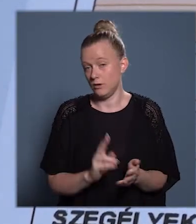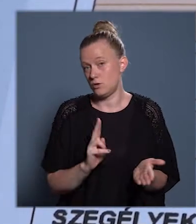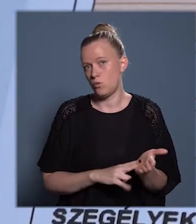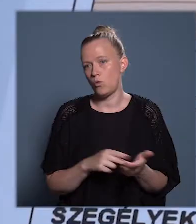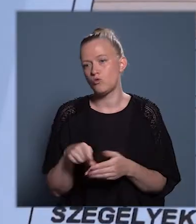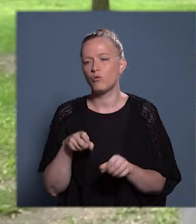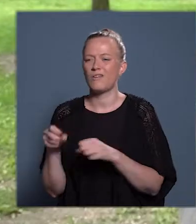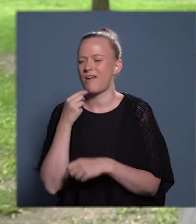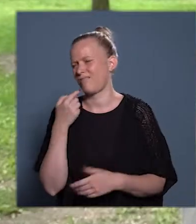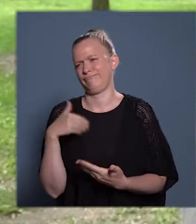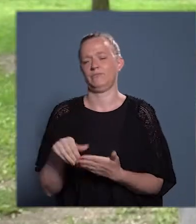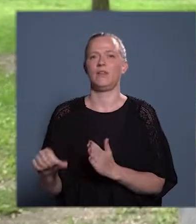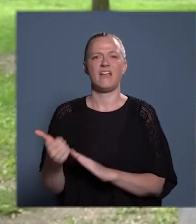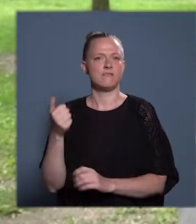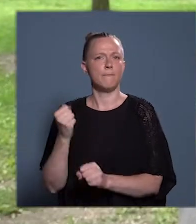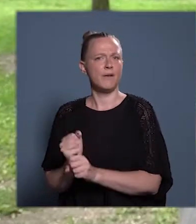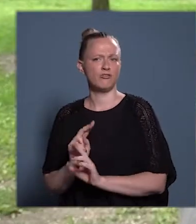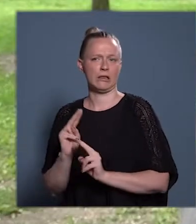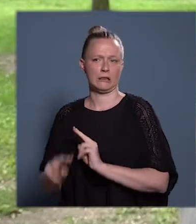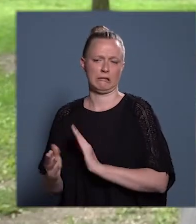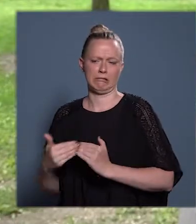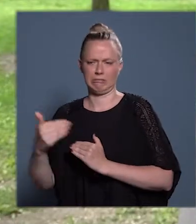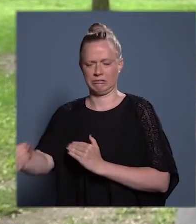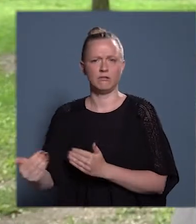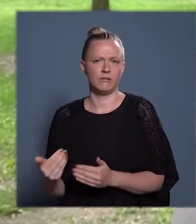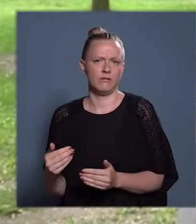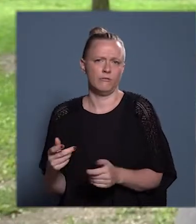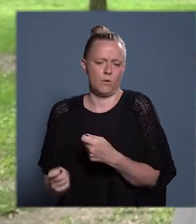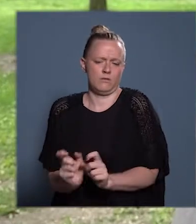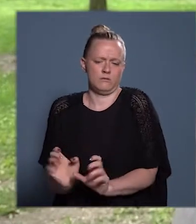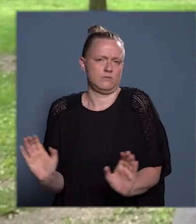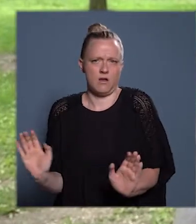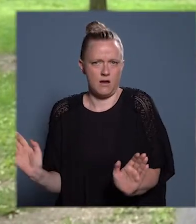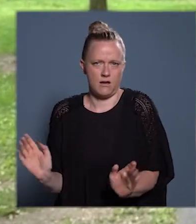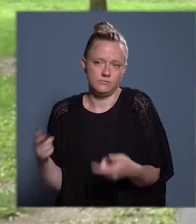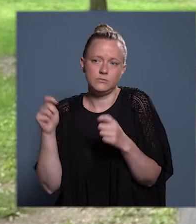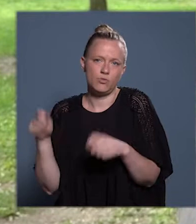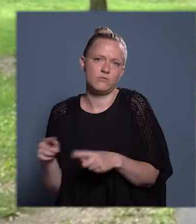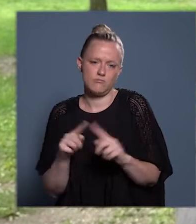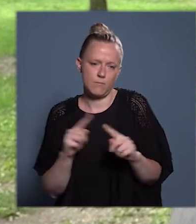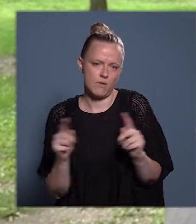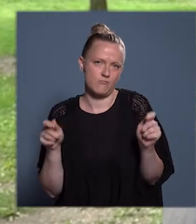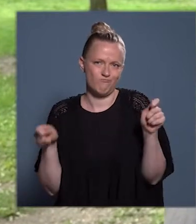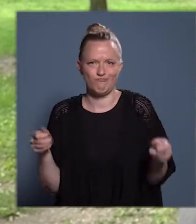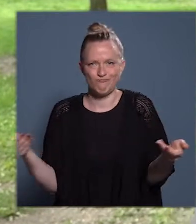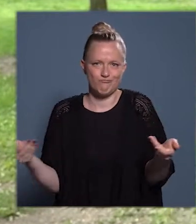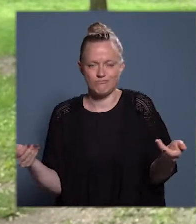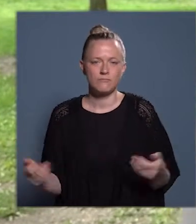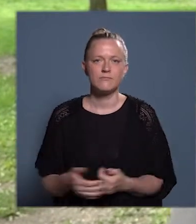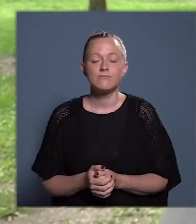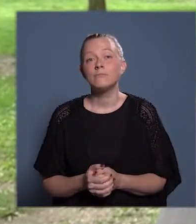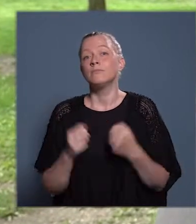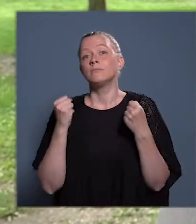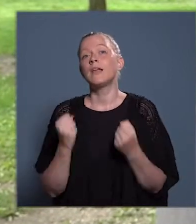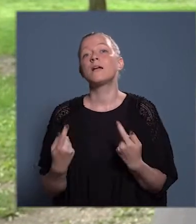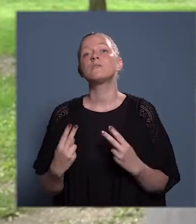azt mondja, hogy én egyszer megcsinálom, és egy ideig hadd ne nyúljak hozzá. Szóval ez egy döntés, amit nehéz, és nehéz